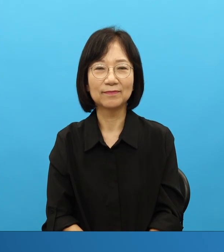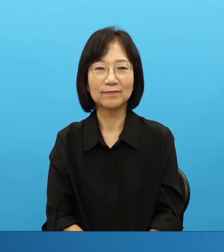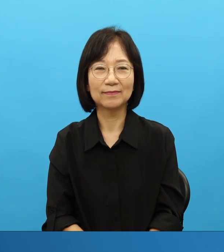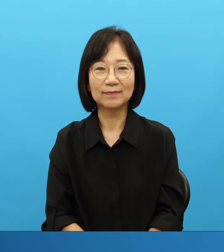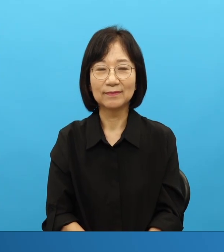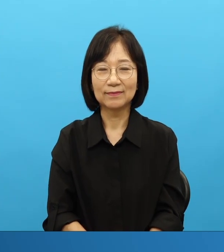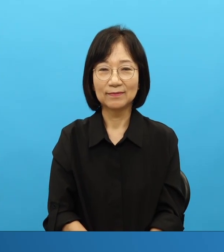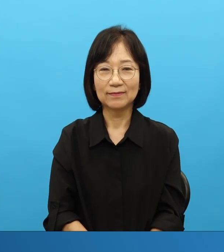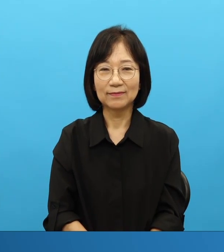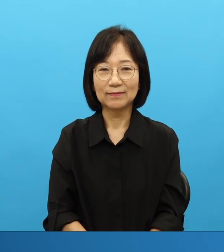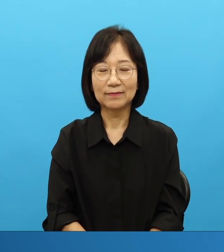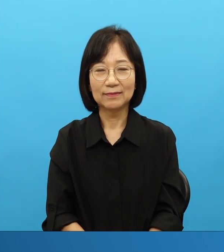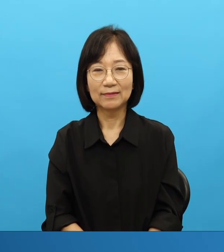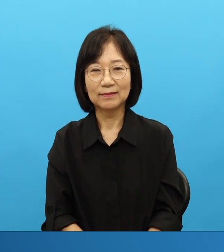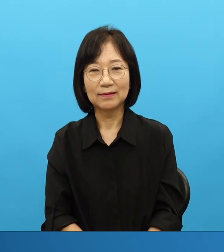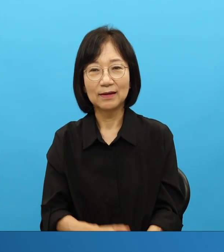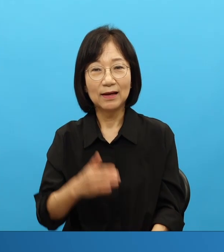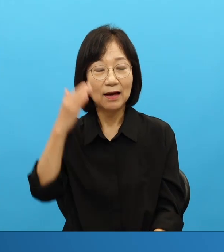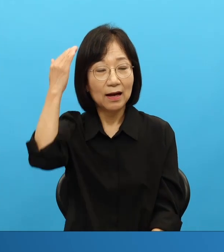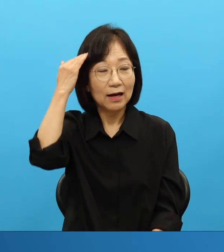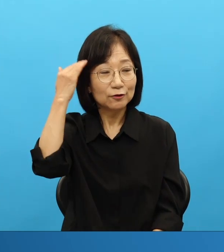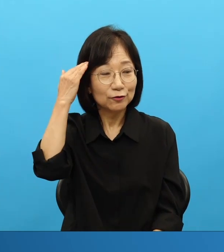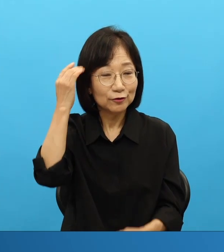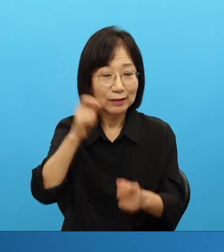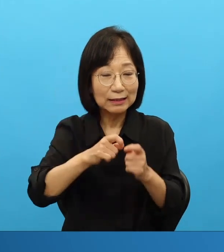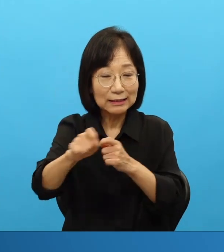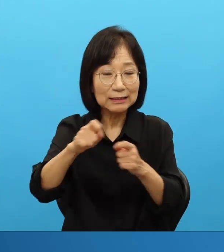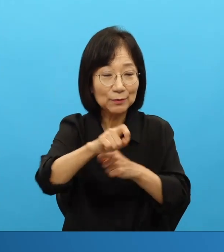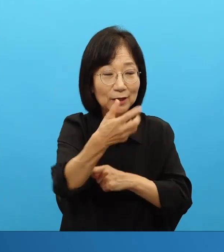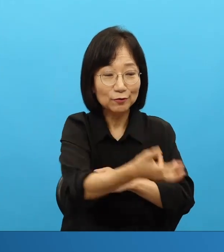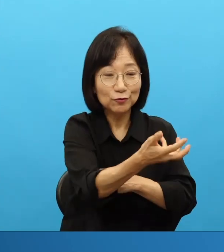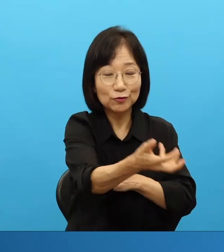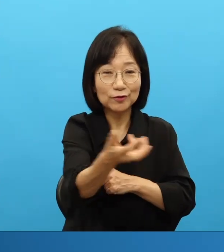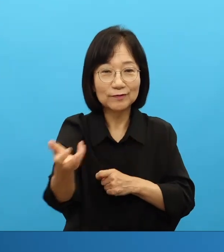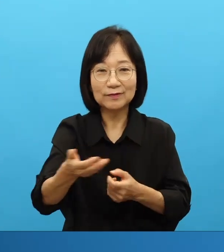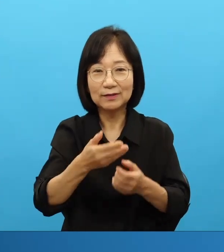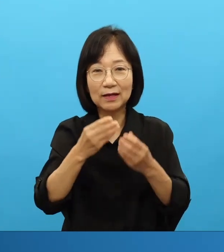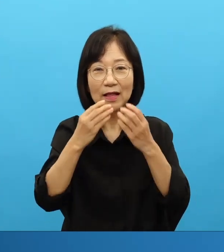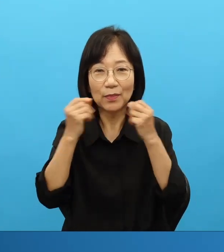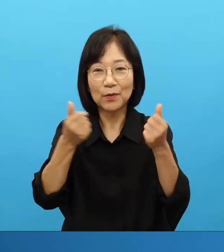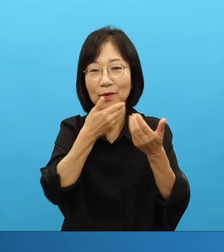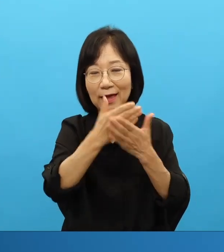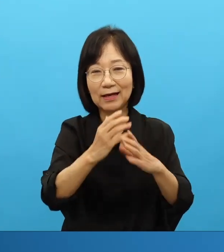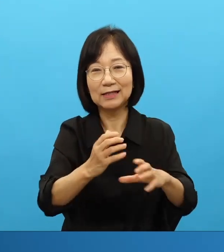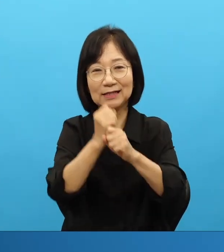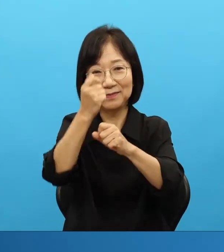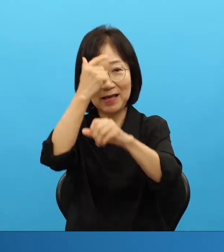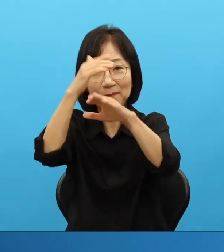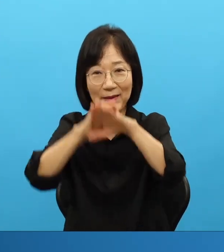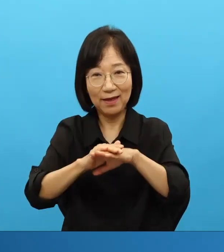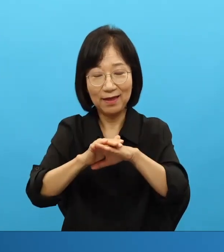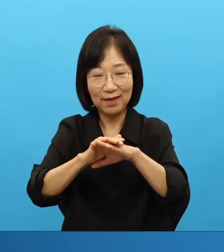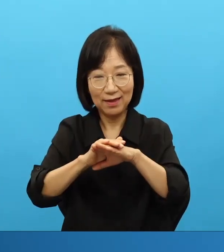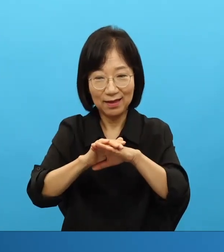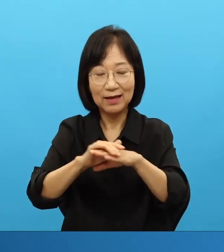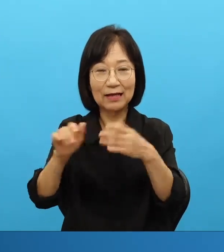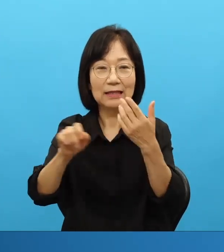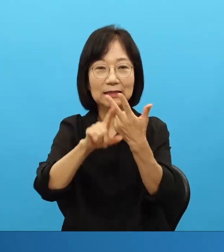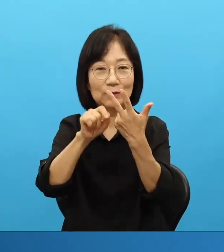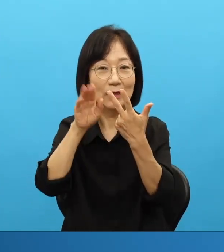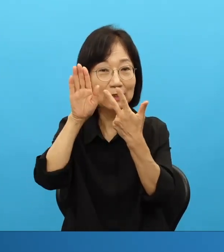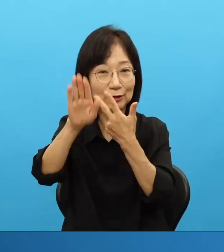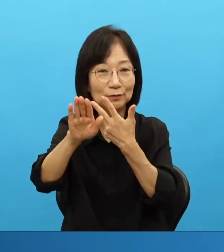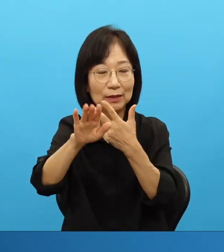금토일 시대를 준비하며 국내외 지회를 순회하고 있는 토요 핵심 예배 하반기 일정과 장소가 확정됐습니다.